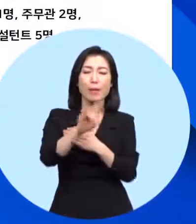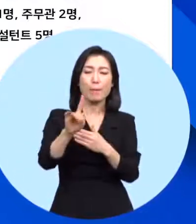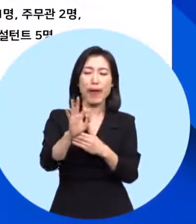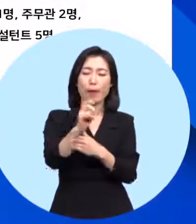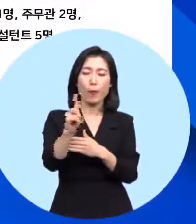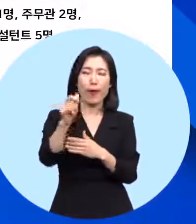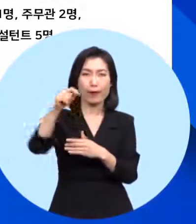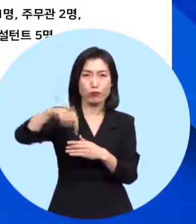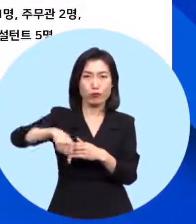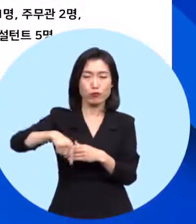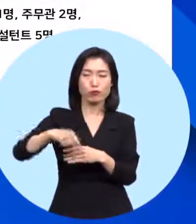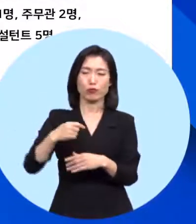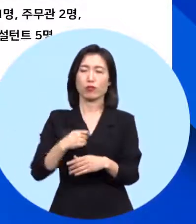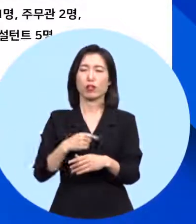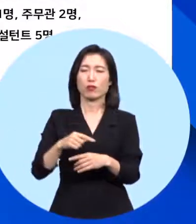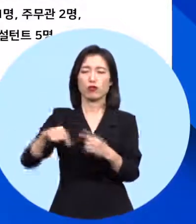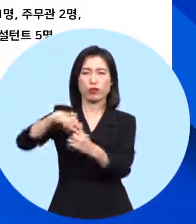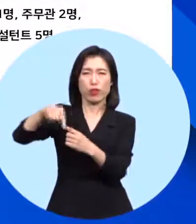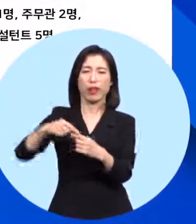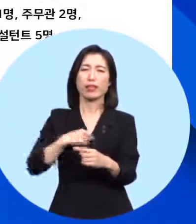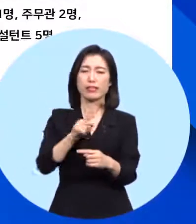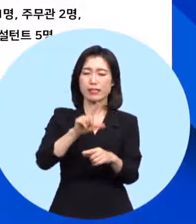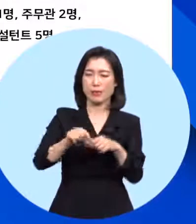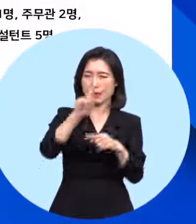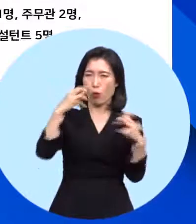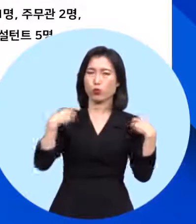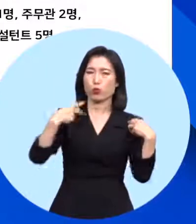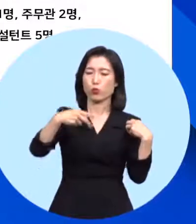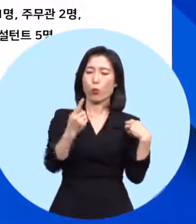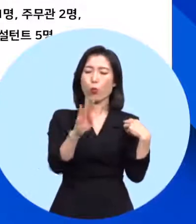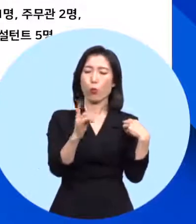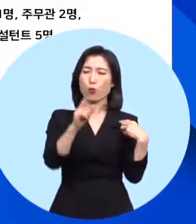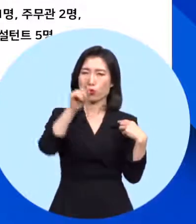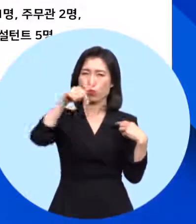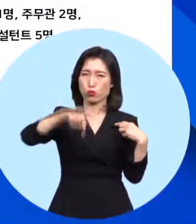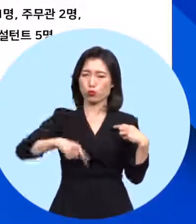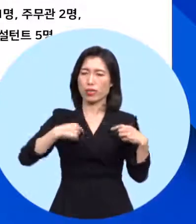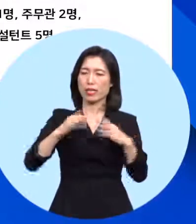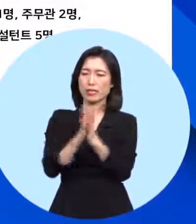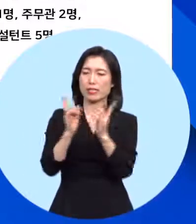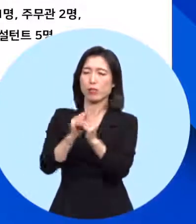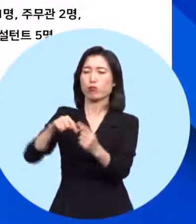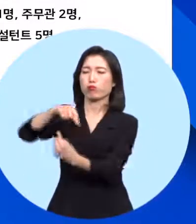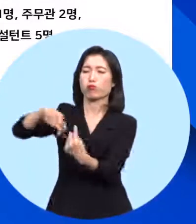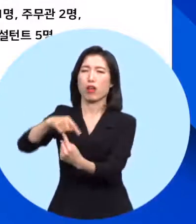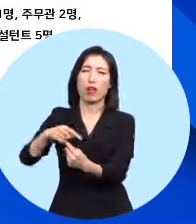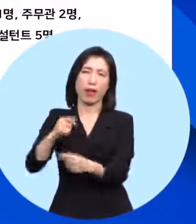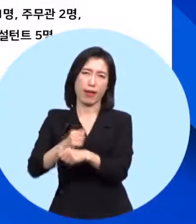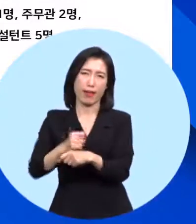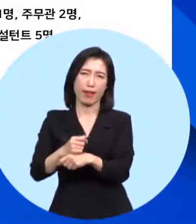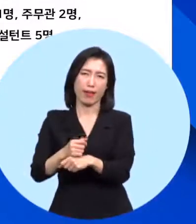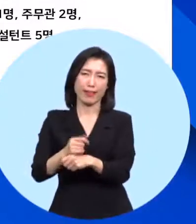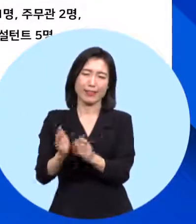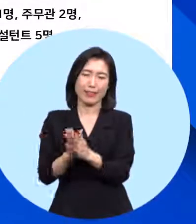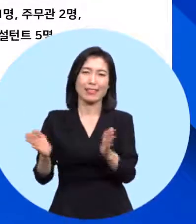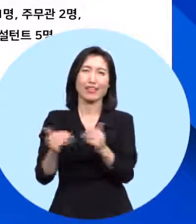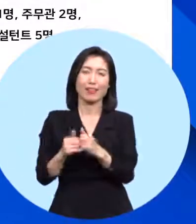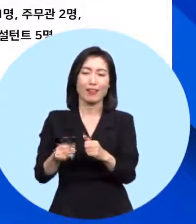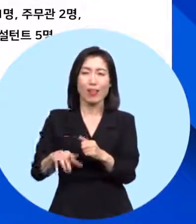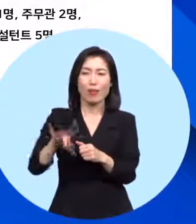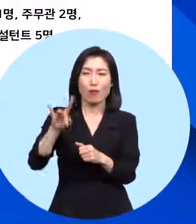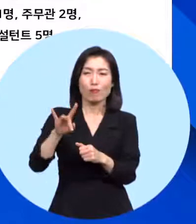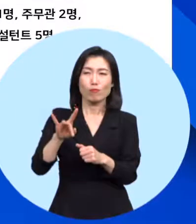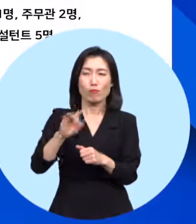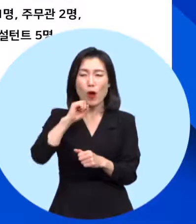지방자치단체, 지방정부가 운영하는 방식으로 현재 진행하고 있는데 상당히 많은 호응이